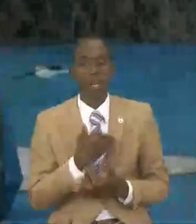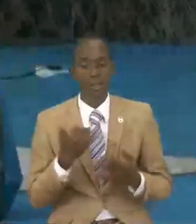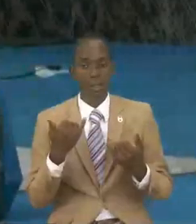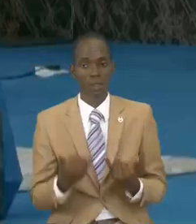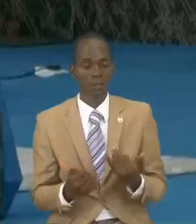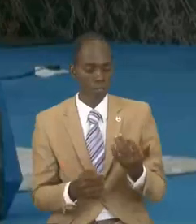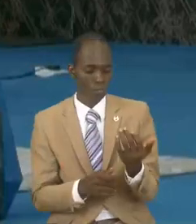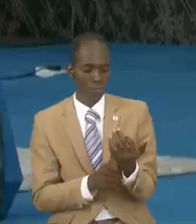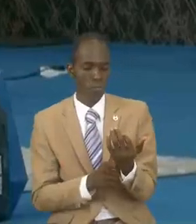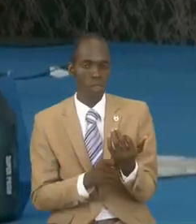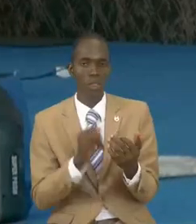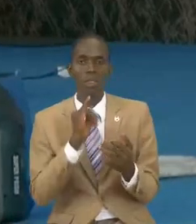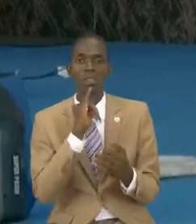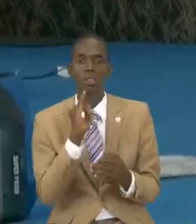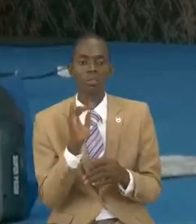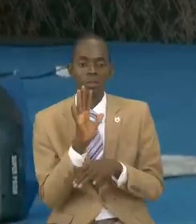la chair